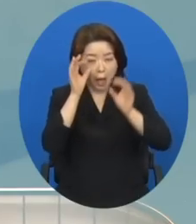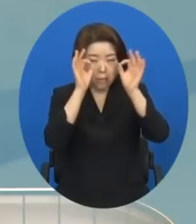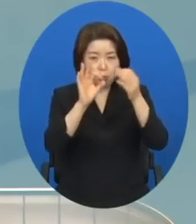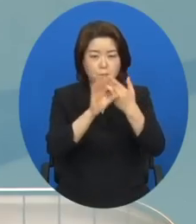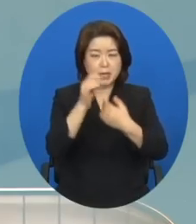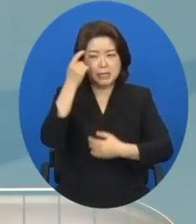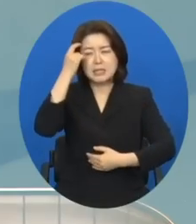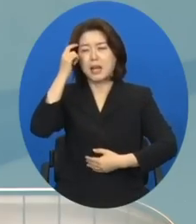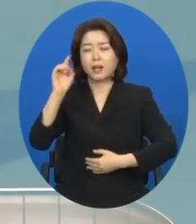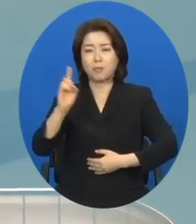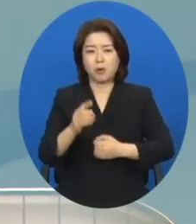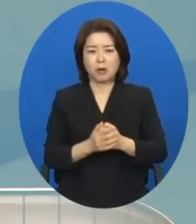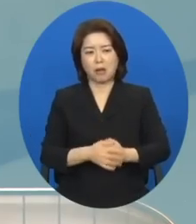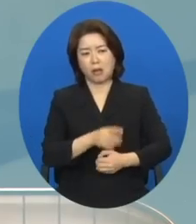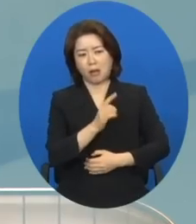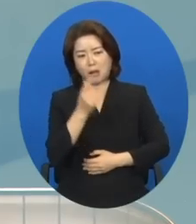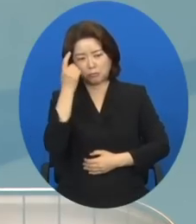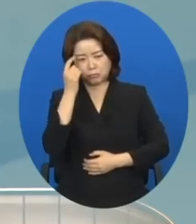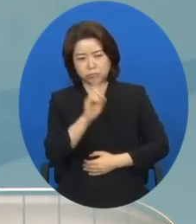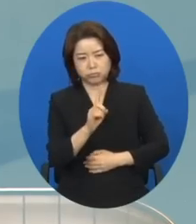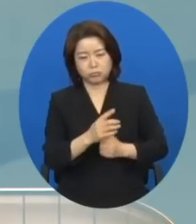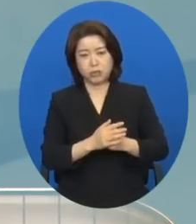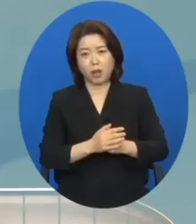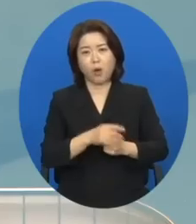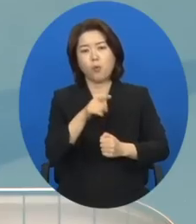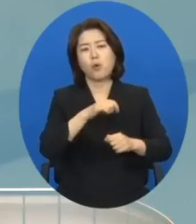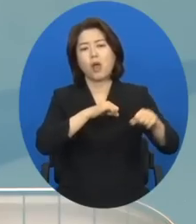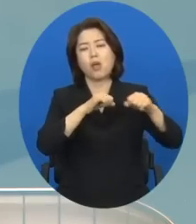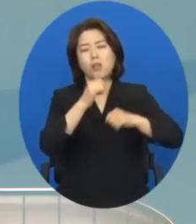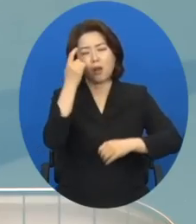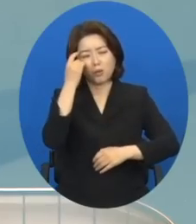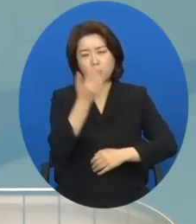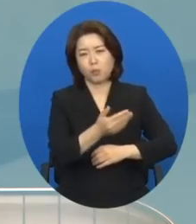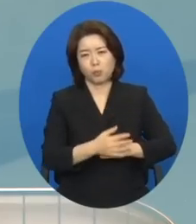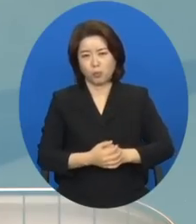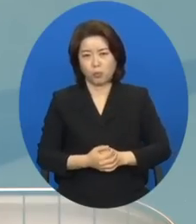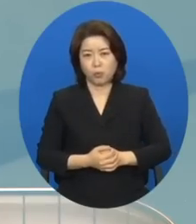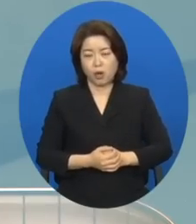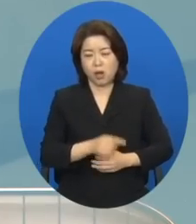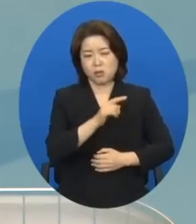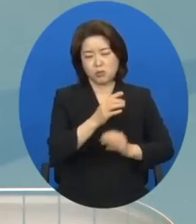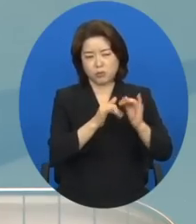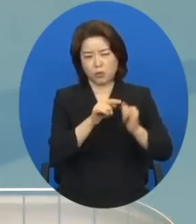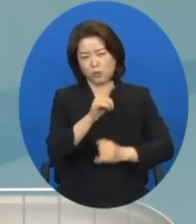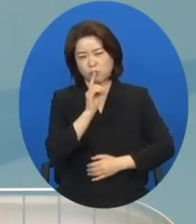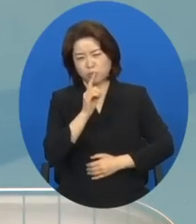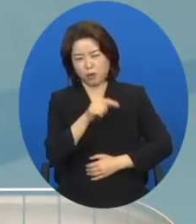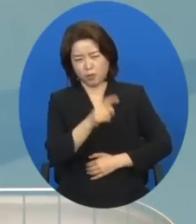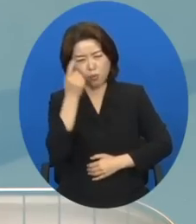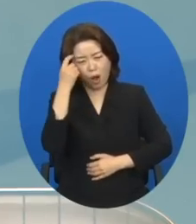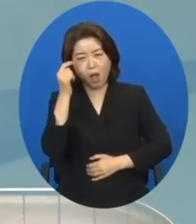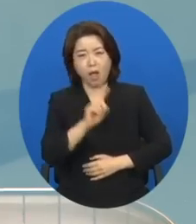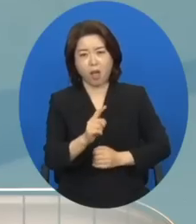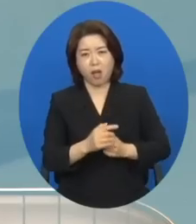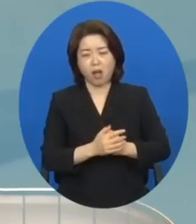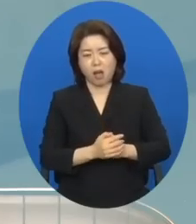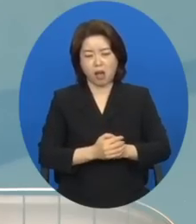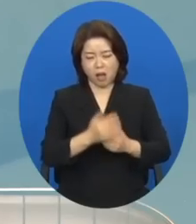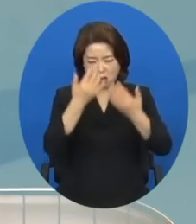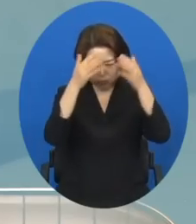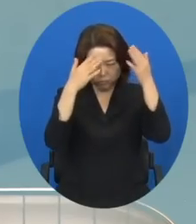들죠. 왜 저럴까? 저 사람은 왜 저런 행동을 할까? 저 사람은 왜 저런 말을 할까? 아, 너무나